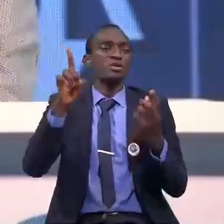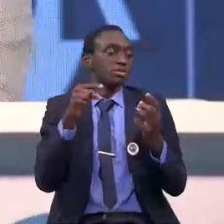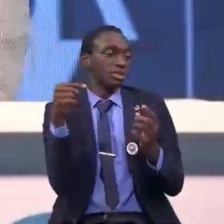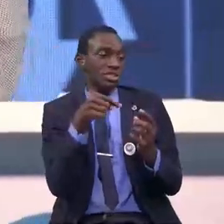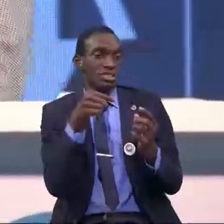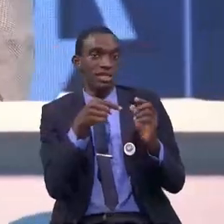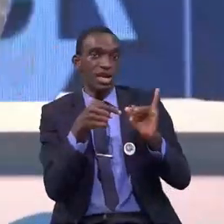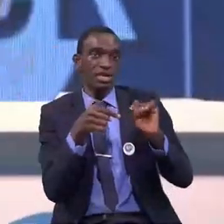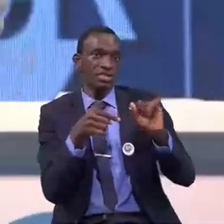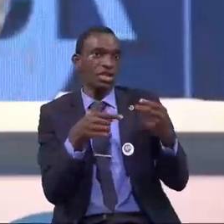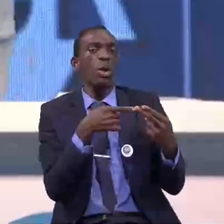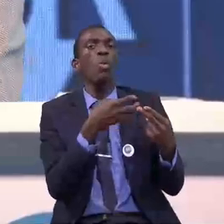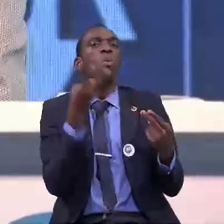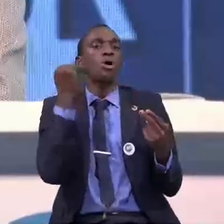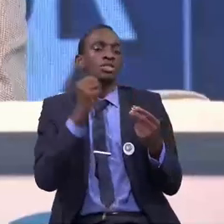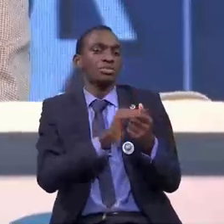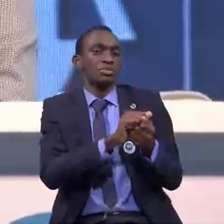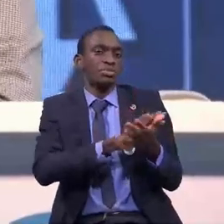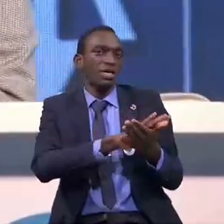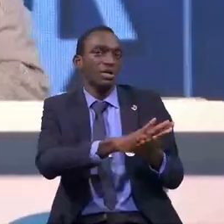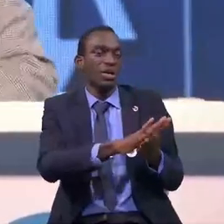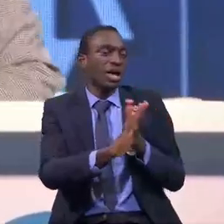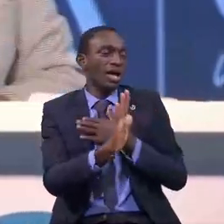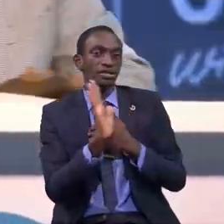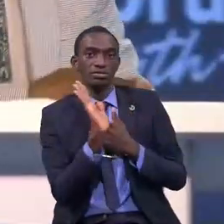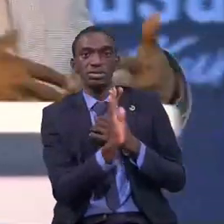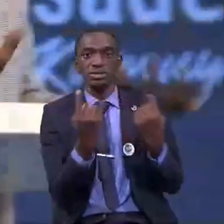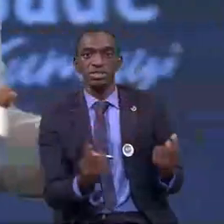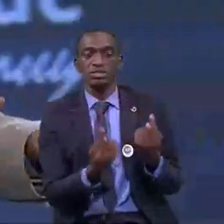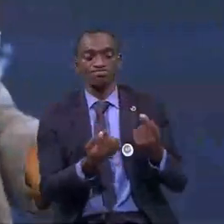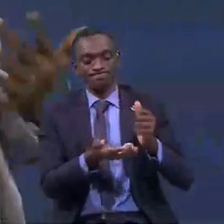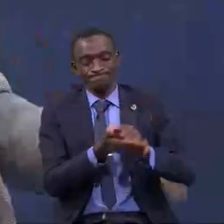Il était pardonné et ton péché expié.